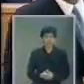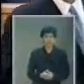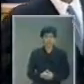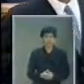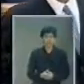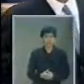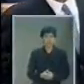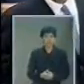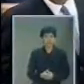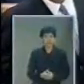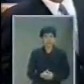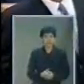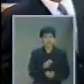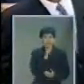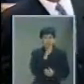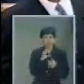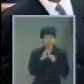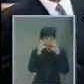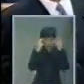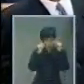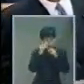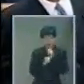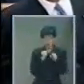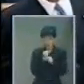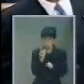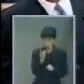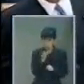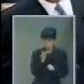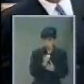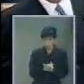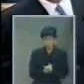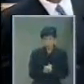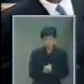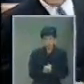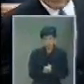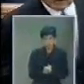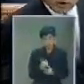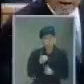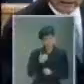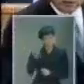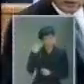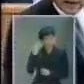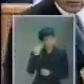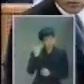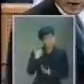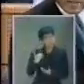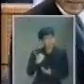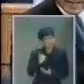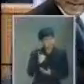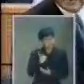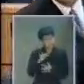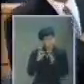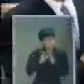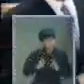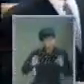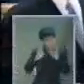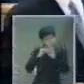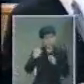ม่ๆท่านนายกอายุยังน้อยจะไปเอาแต่ของใหม่อย่างเดียวของเก่าต้องอนุรักษ์ไว้เหมือน